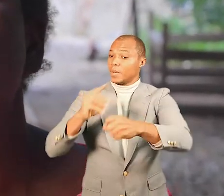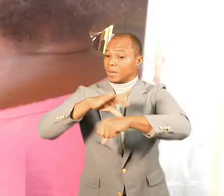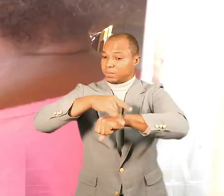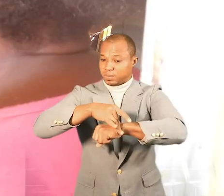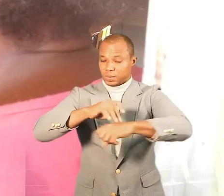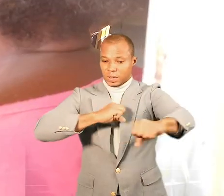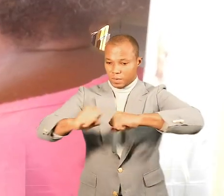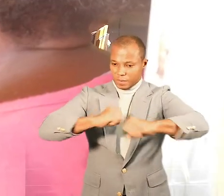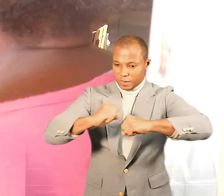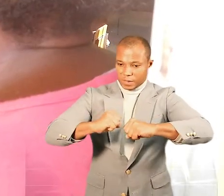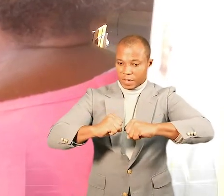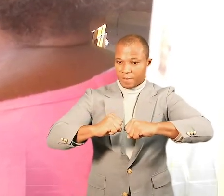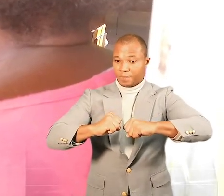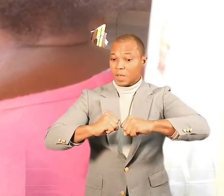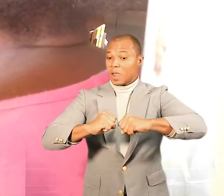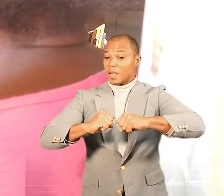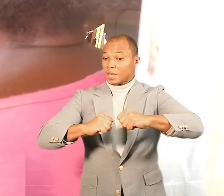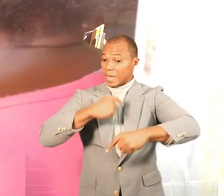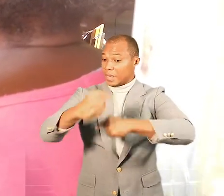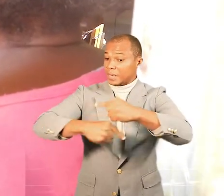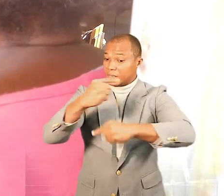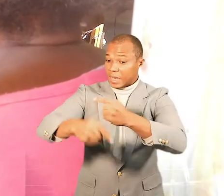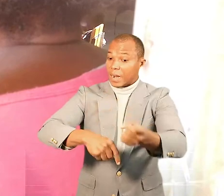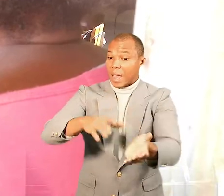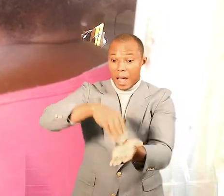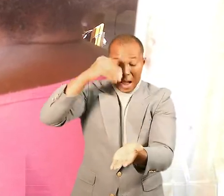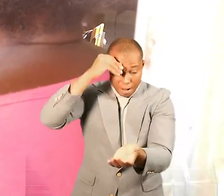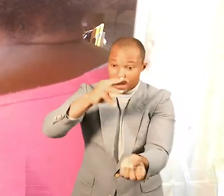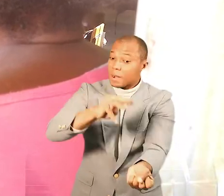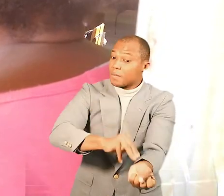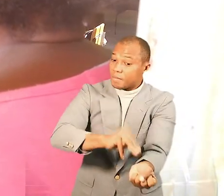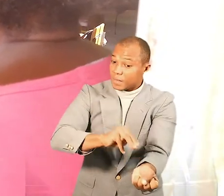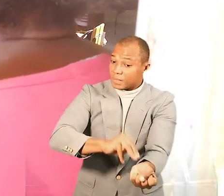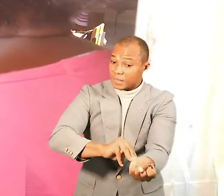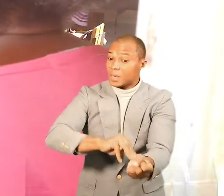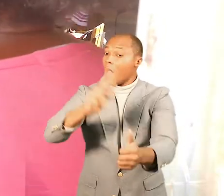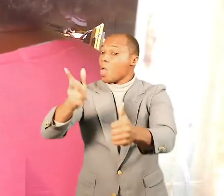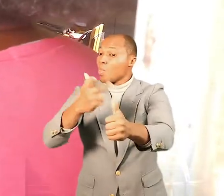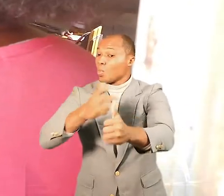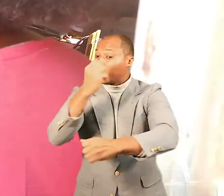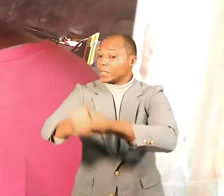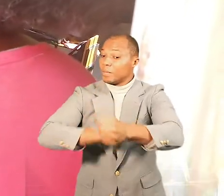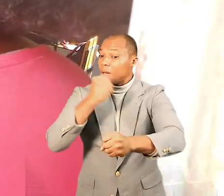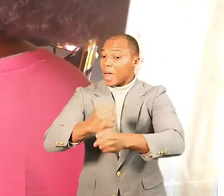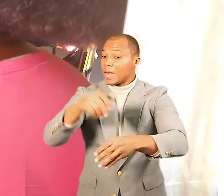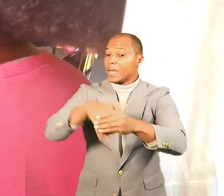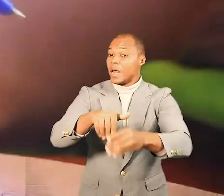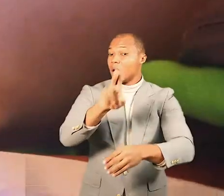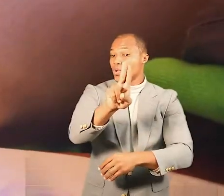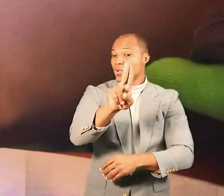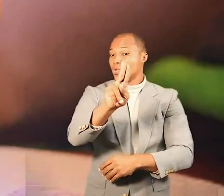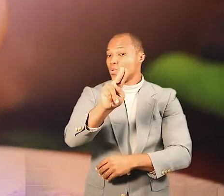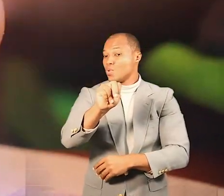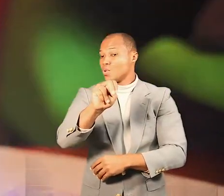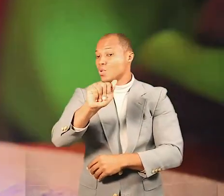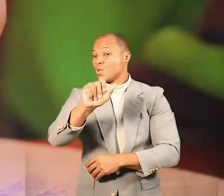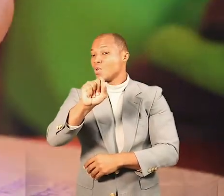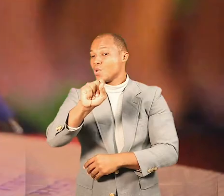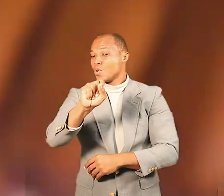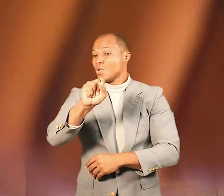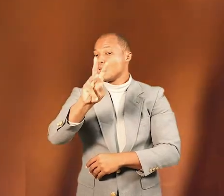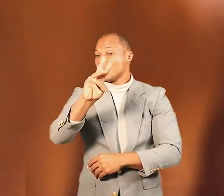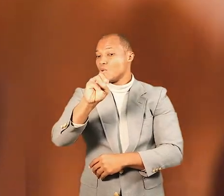en mourir pendant tremblement de terre. On a gagné qui dans médecine dans Kiskeya, nous gagné qui dans troisième année et une asmo dans